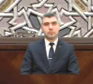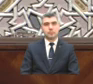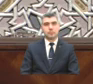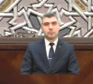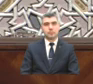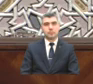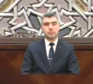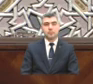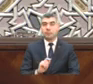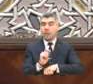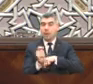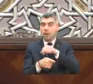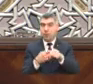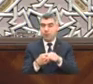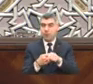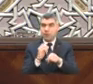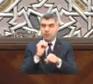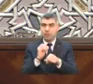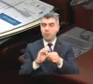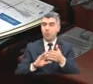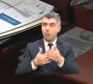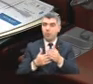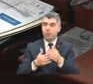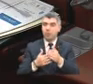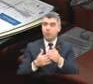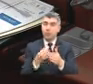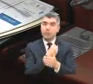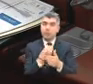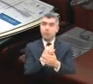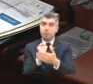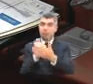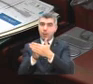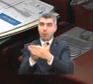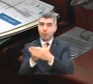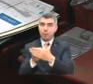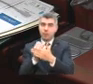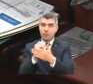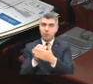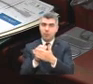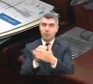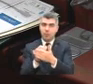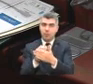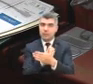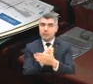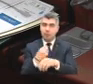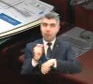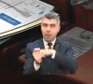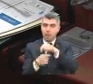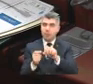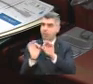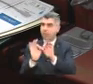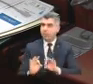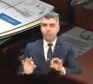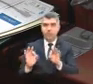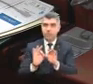تكلمتوا على العالم القروي، انا قصدي ديال الكلينيك. الكلينيك ما كاينش عالم قروي فيه كلينيك اليوم، وحنا كنعرفوا